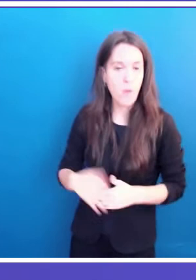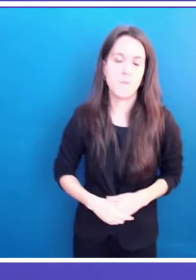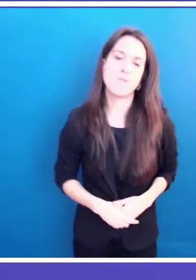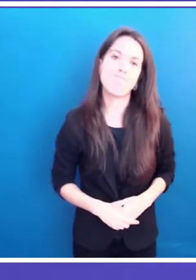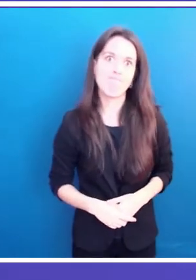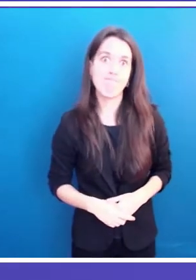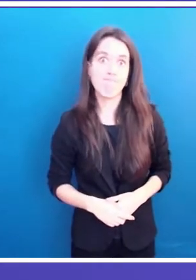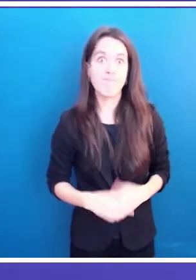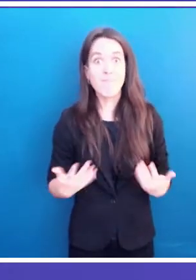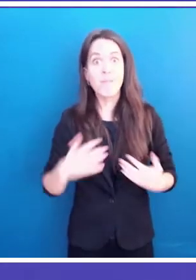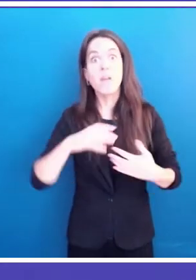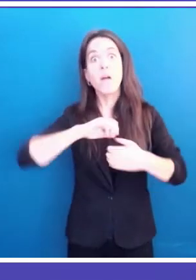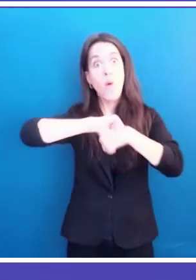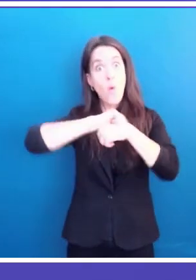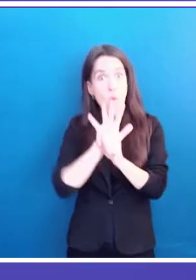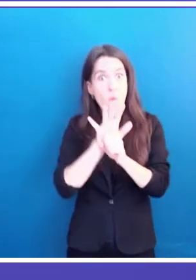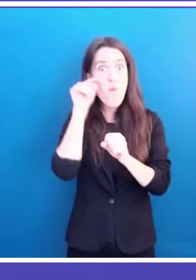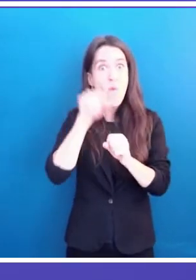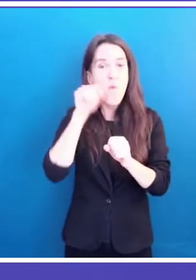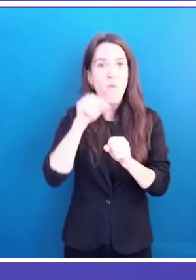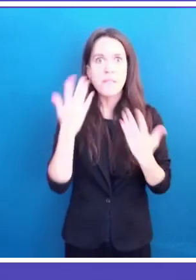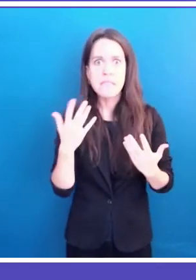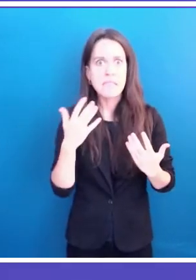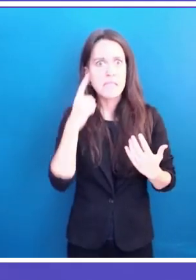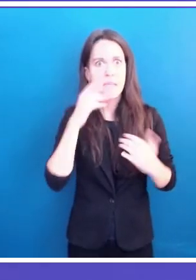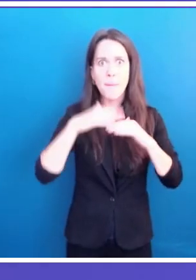أصبحت النساء في وضع هش،